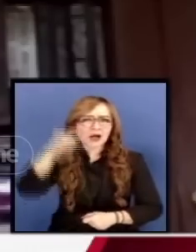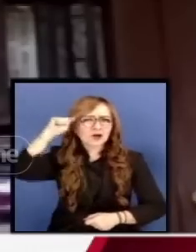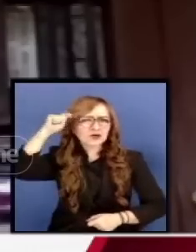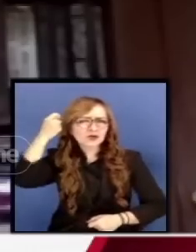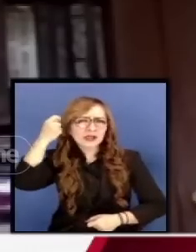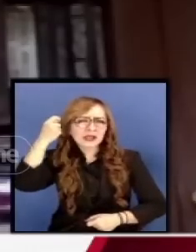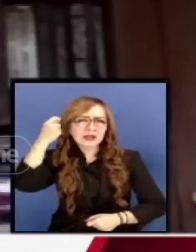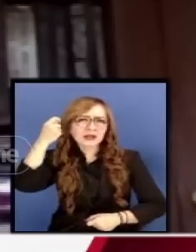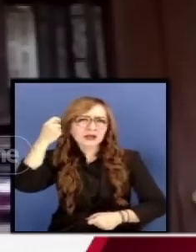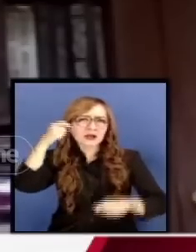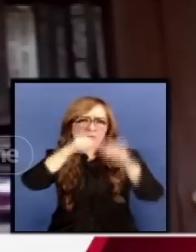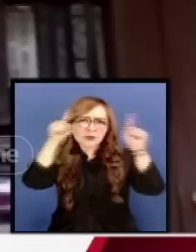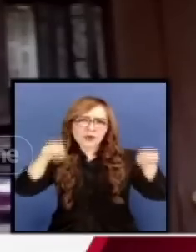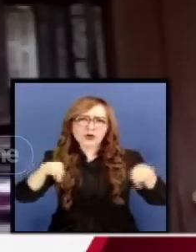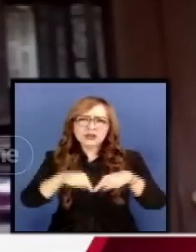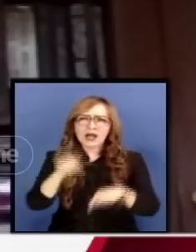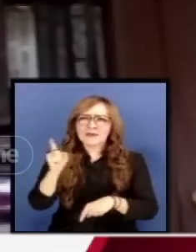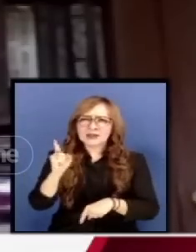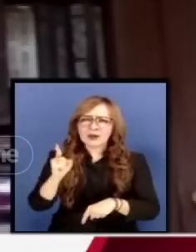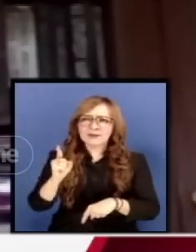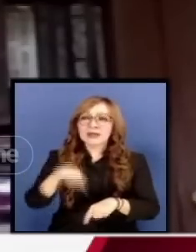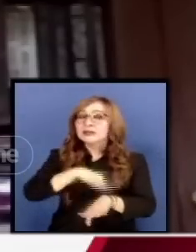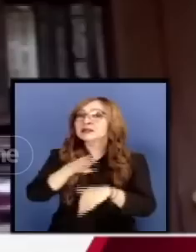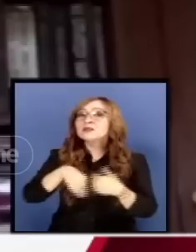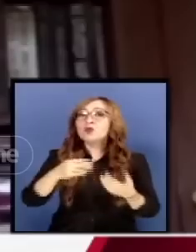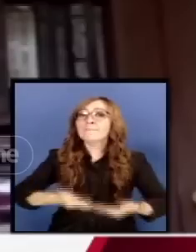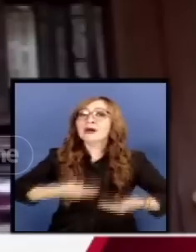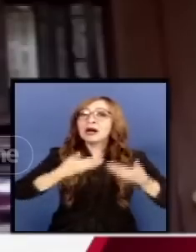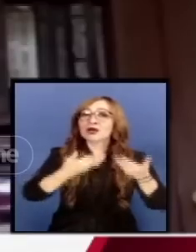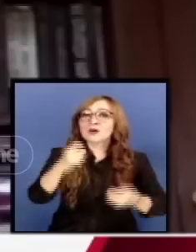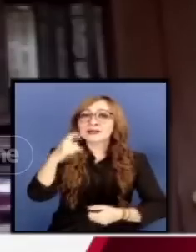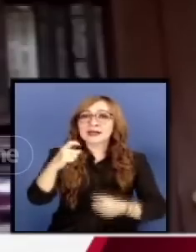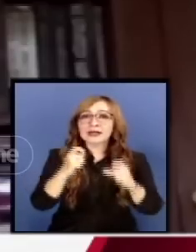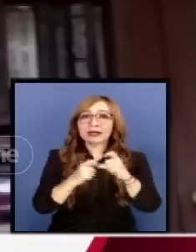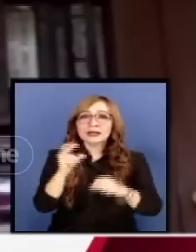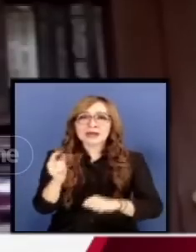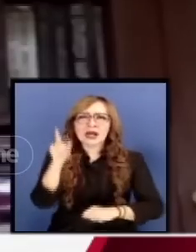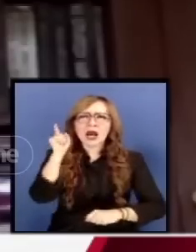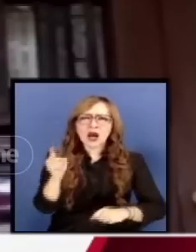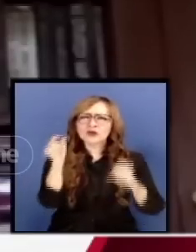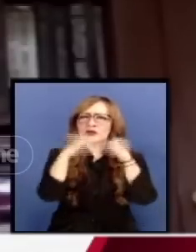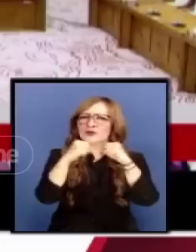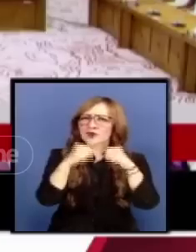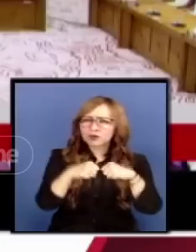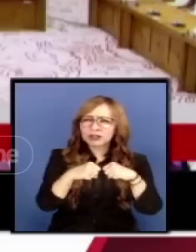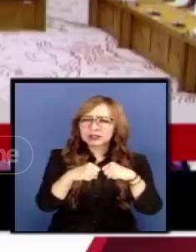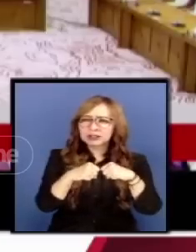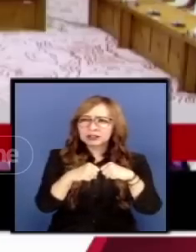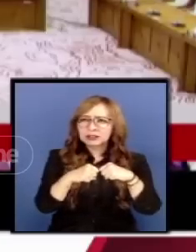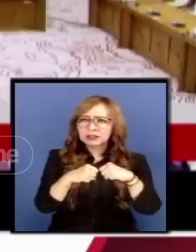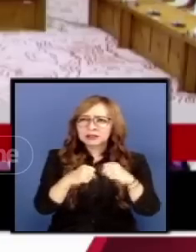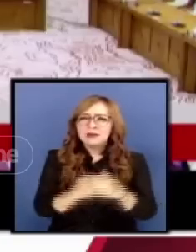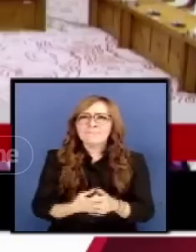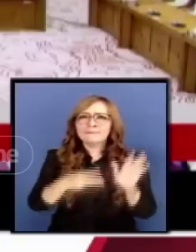proposalnya, karena itu semuanya pengajuan proposal CSR harus disetujui manajemen. Seharusnya